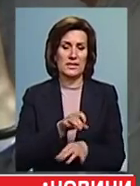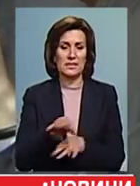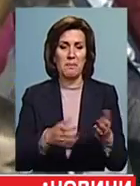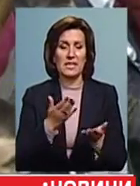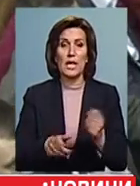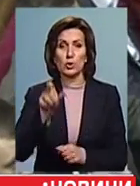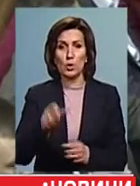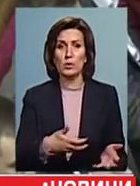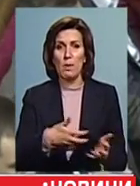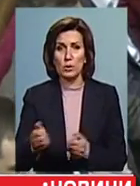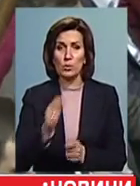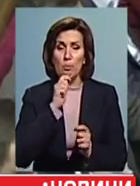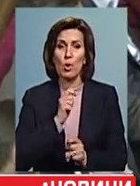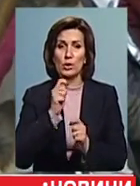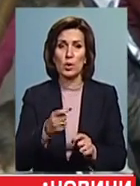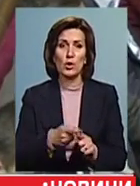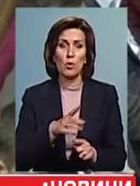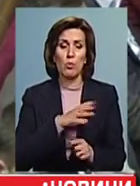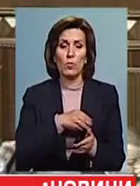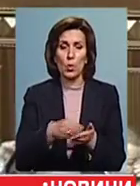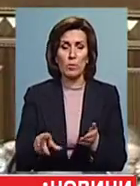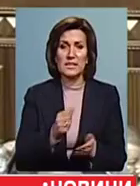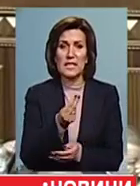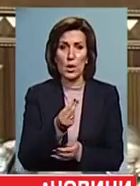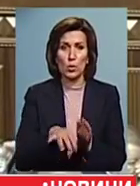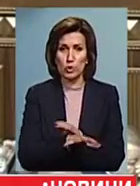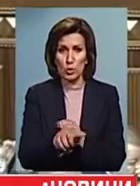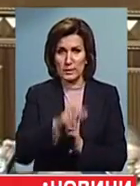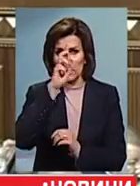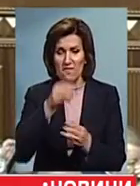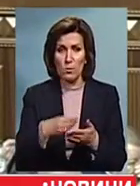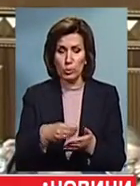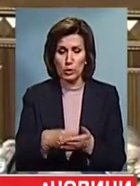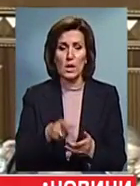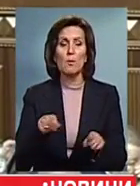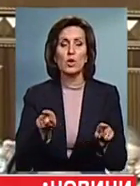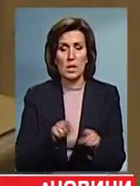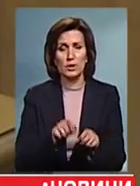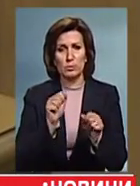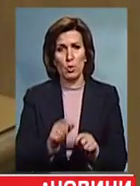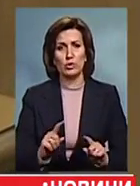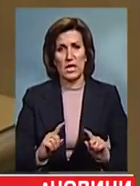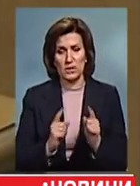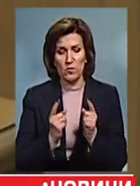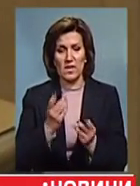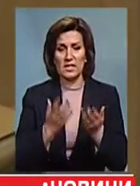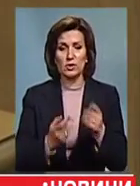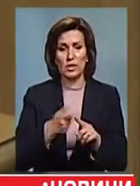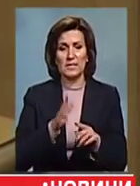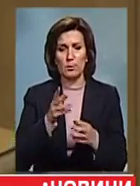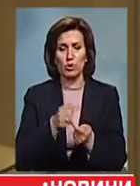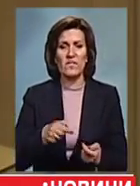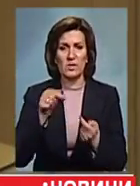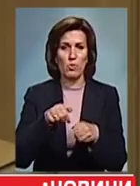якщо людина отримала подарунок, який був скуплений за гроші, розкрадені з державного бюджету, його теж зможуть арештувати, якщо на це